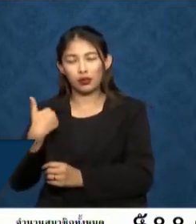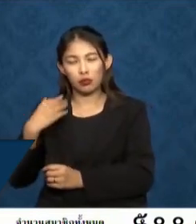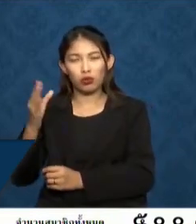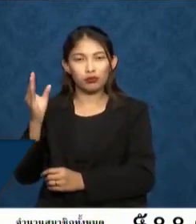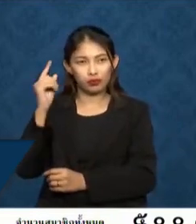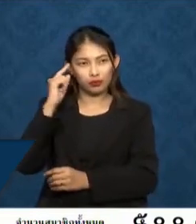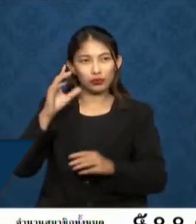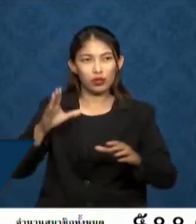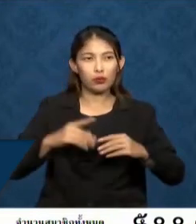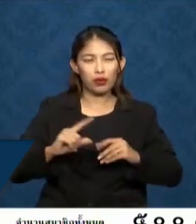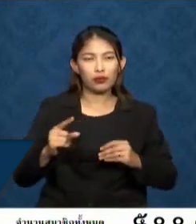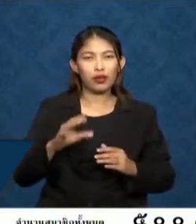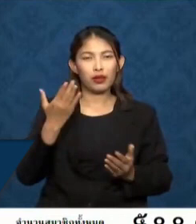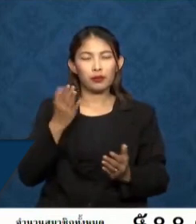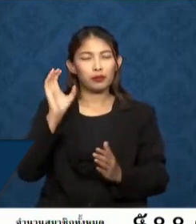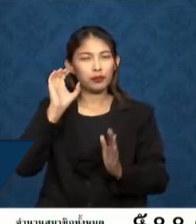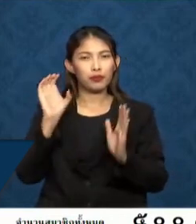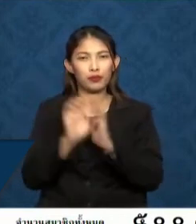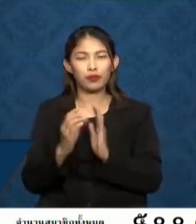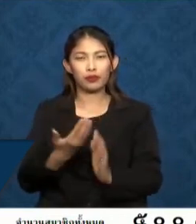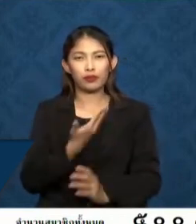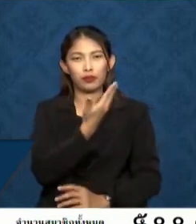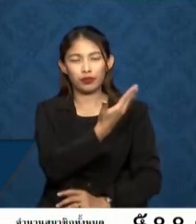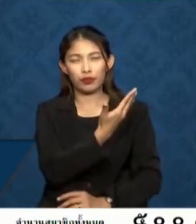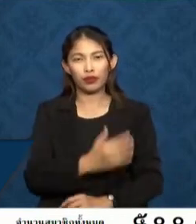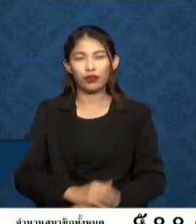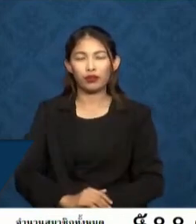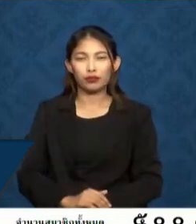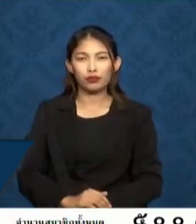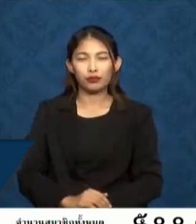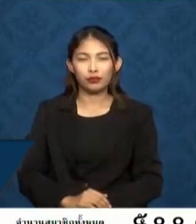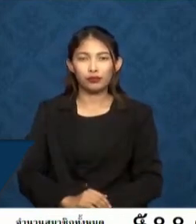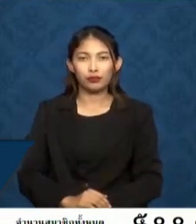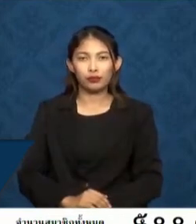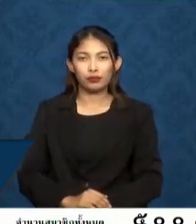รับลดนะครับขอสไลด์ขึ้นด้วยนะครับ